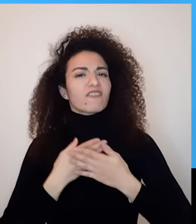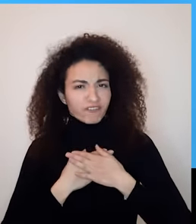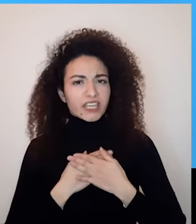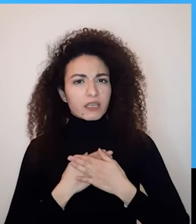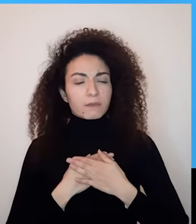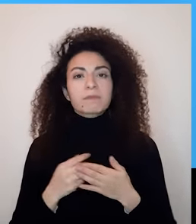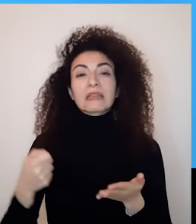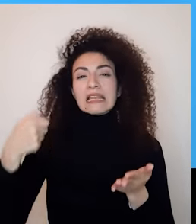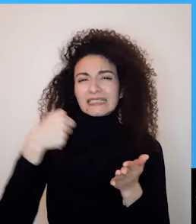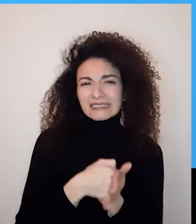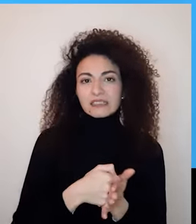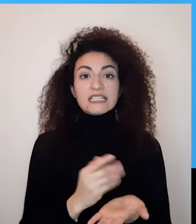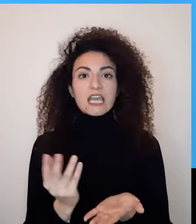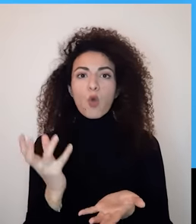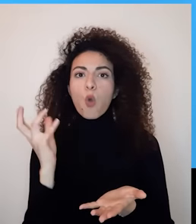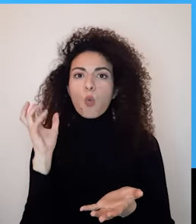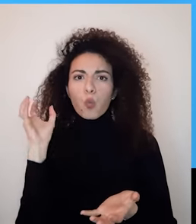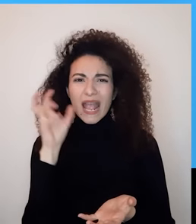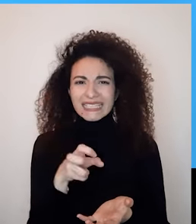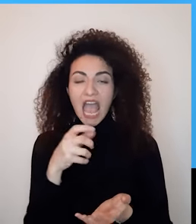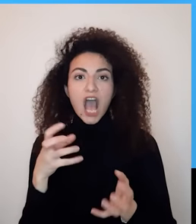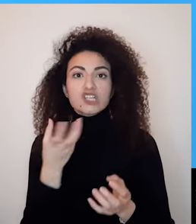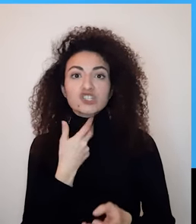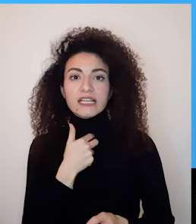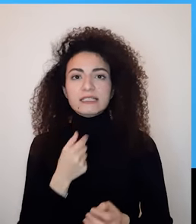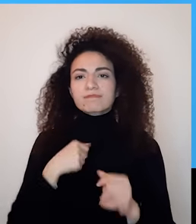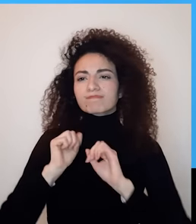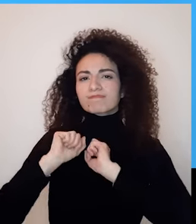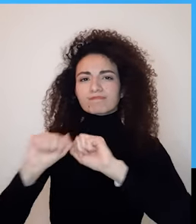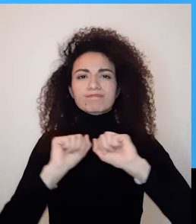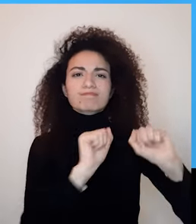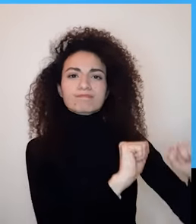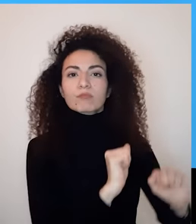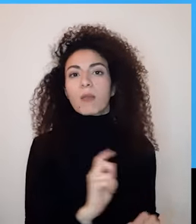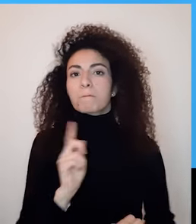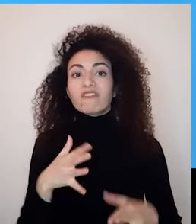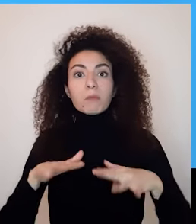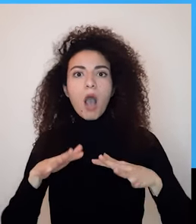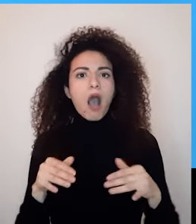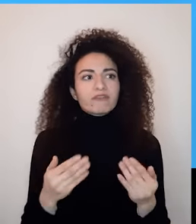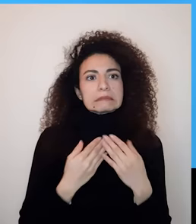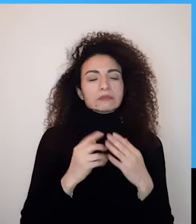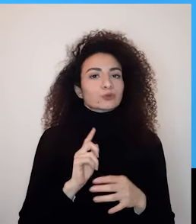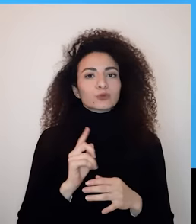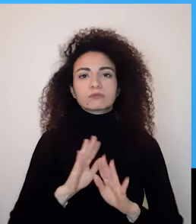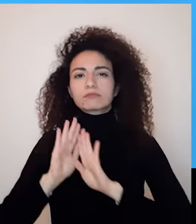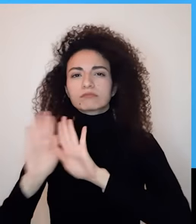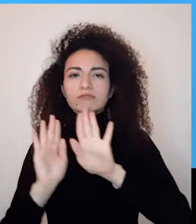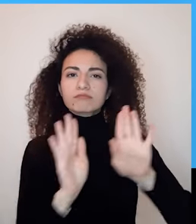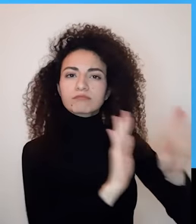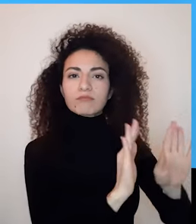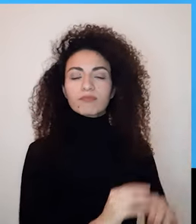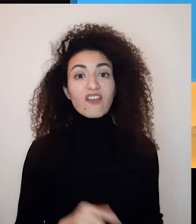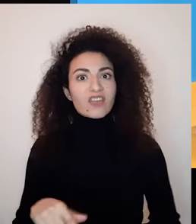مناعة أكبر ومعرفة لكيف تجنب أي إساءة أو عنف جنسي ممكن تتعرض له وتقدر تواجهيه من دون